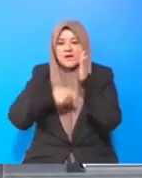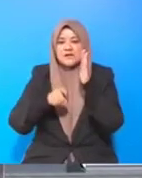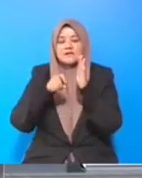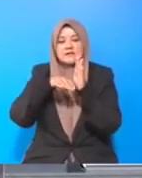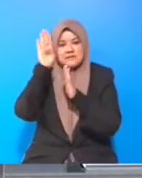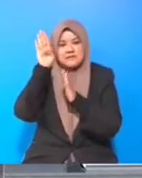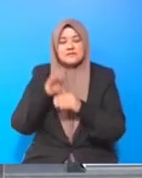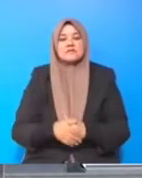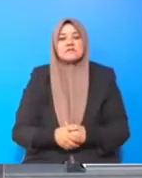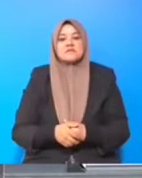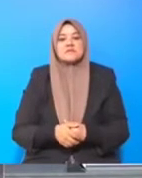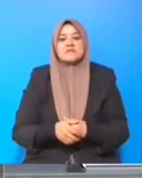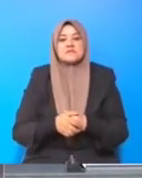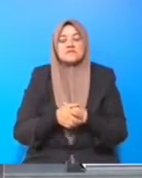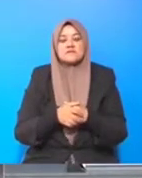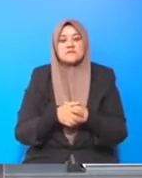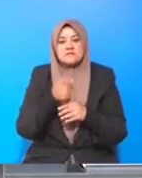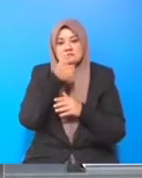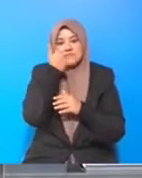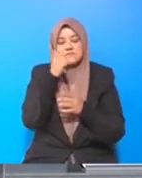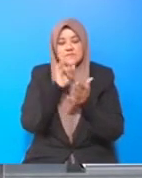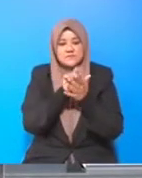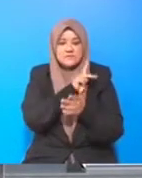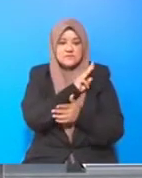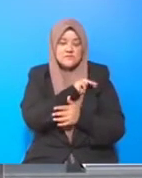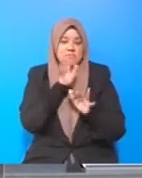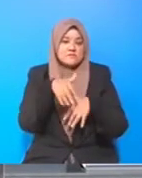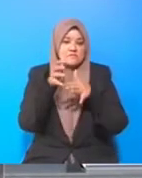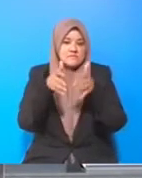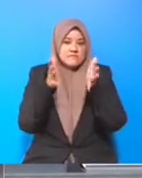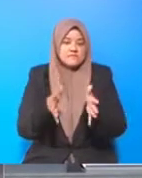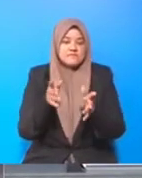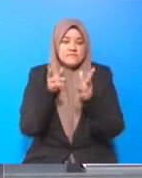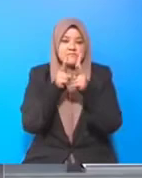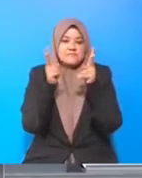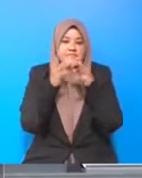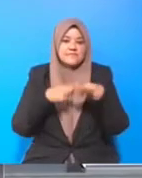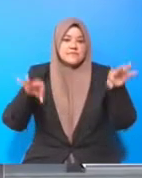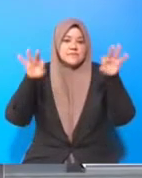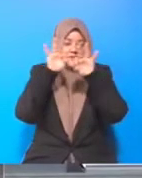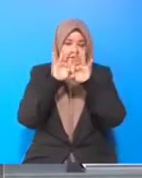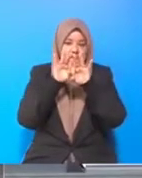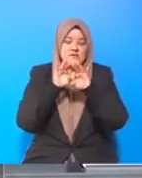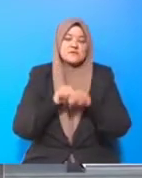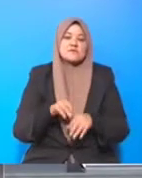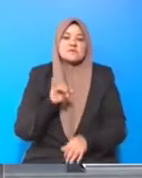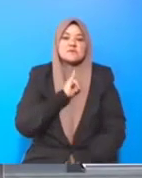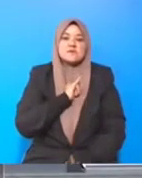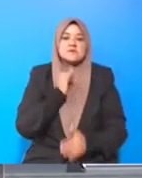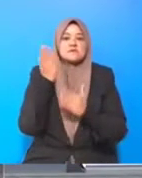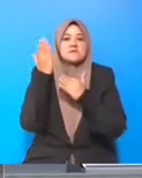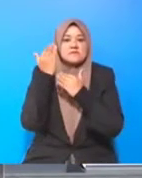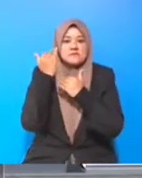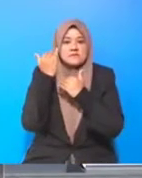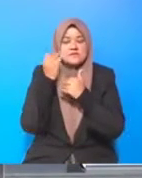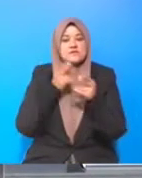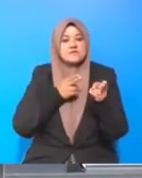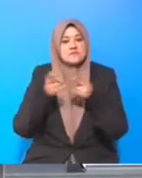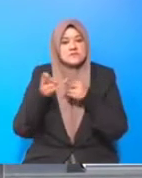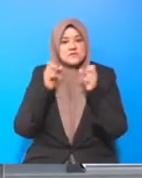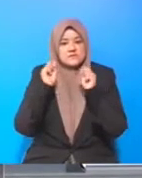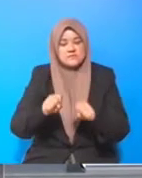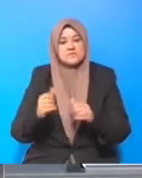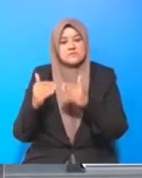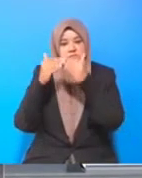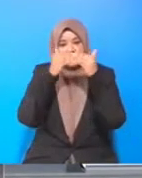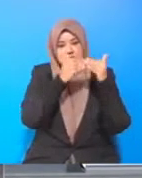harganya sedikit mahal jadi kepentingan petani adalah B penting jadi sayur mengharapkan supaya use